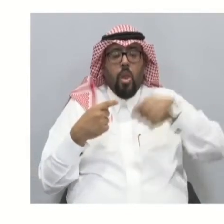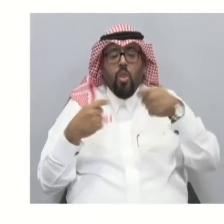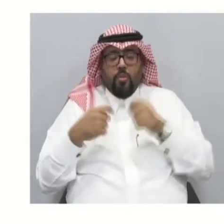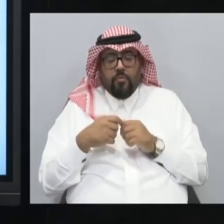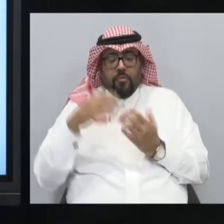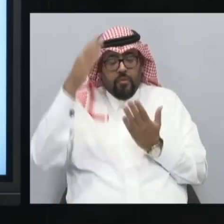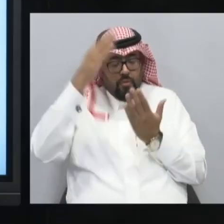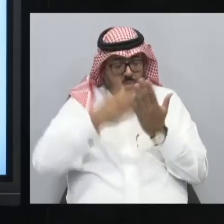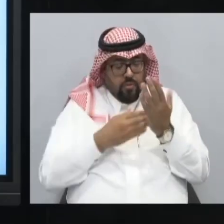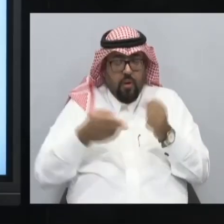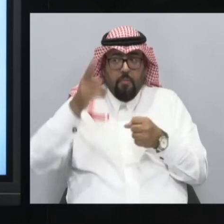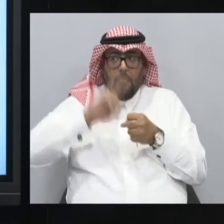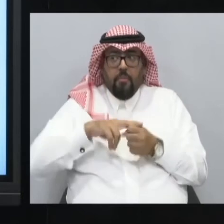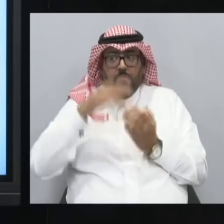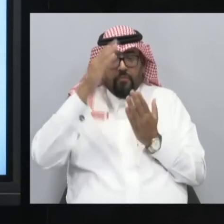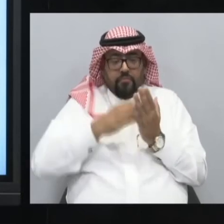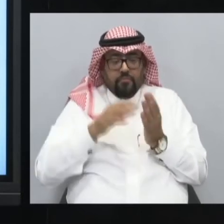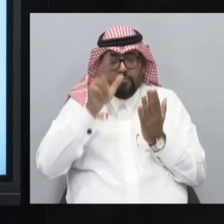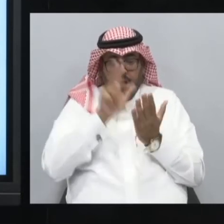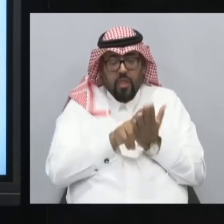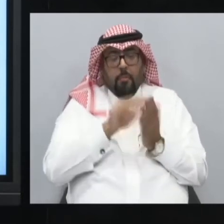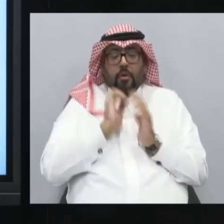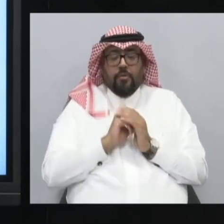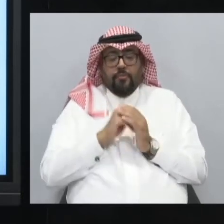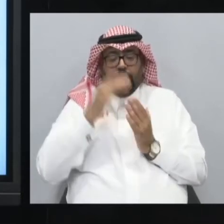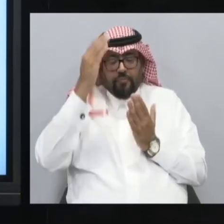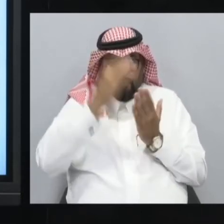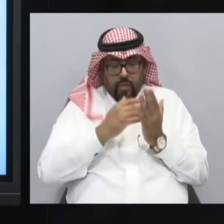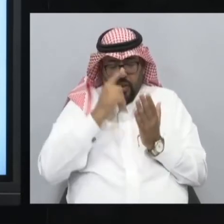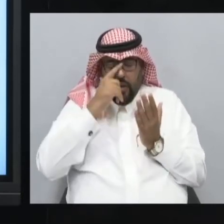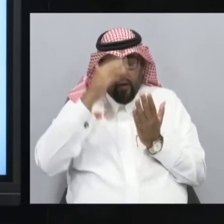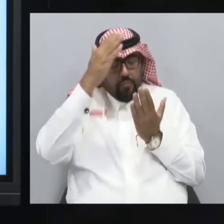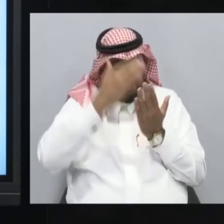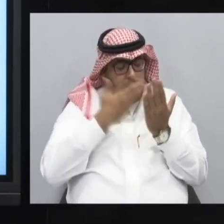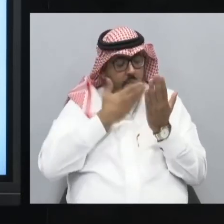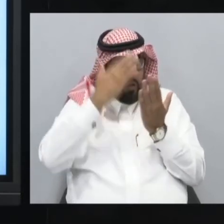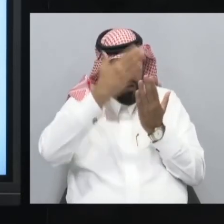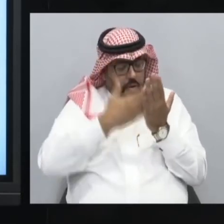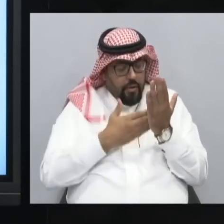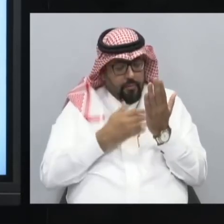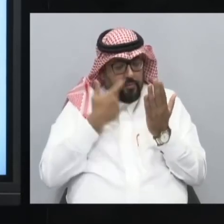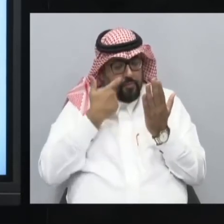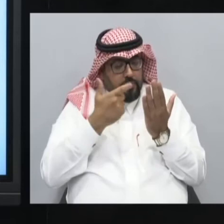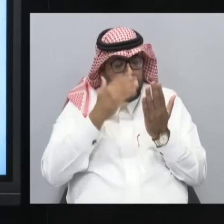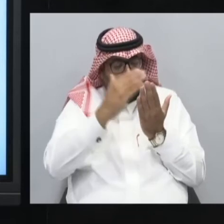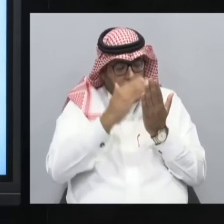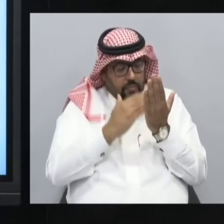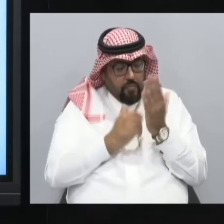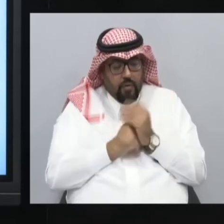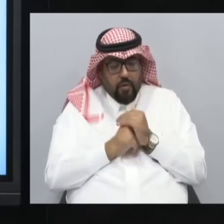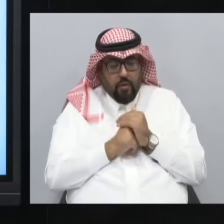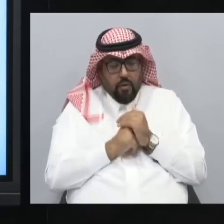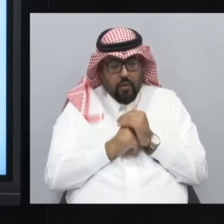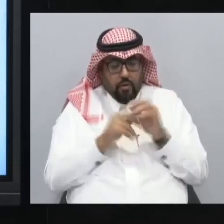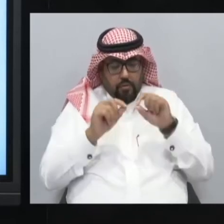أقرأ الفقرة ثم طبق، سجل تعليقاتك وطبق خصائص القراءة المتعمقة، الخطوات